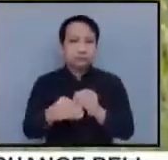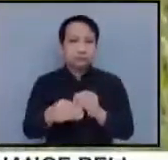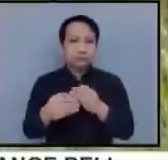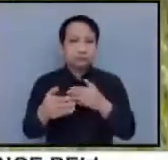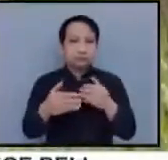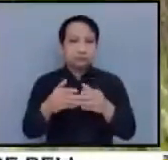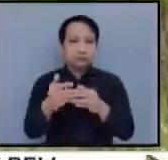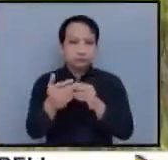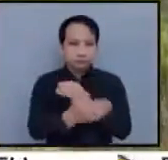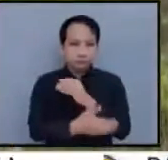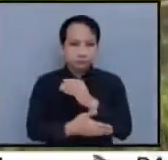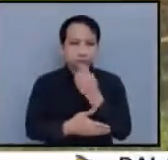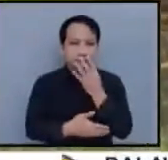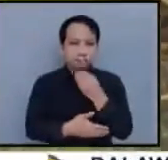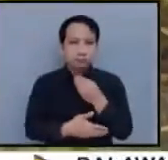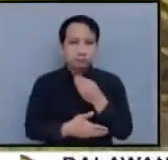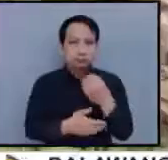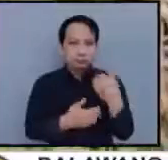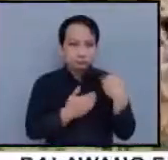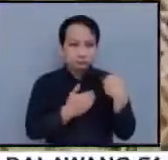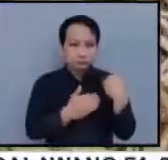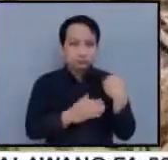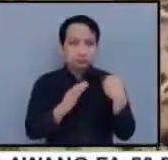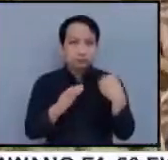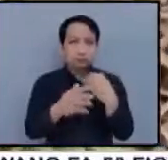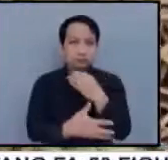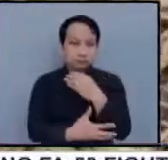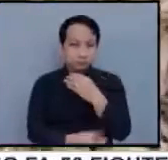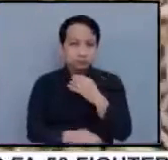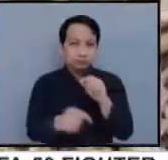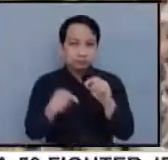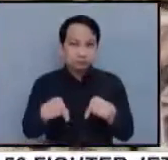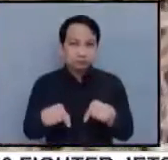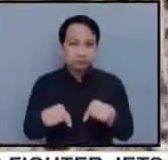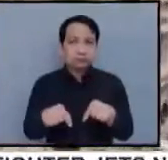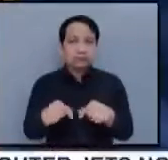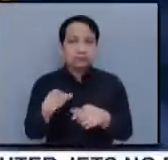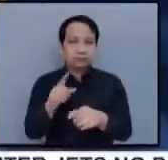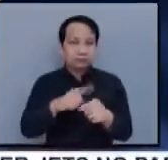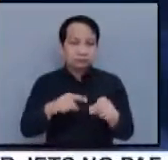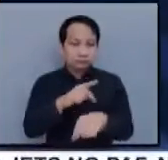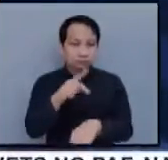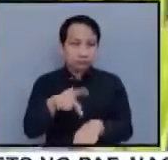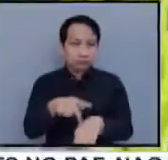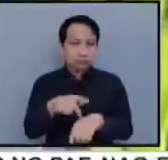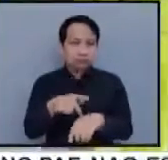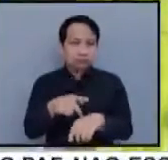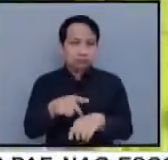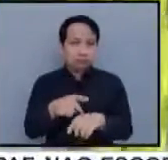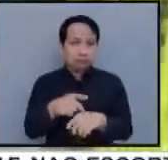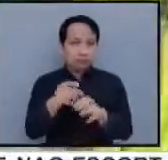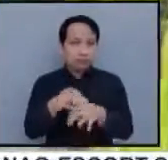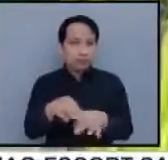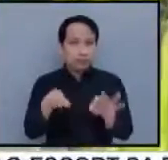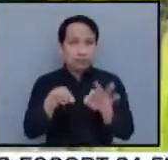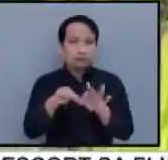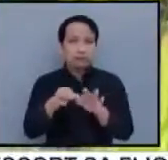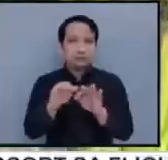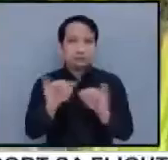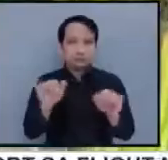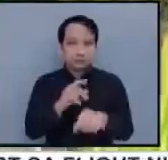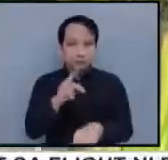sino pa ang least responsible, sabi ng Pangulong Marcos, ito pa ang bansa na pinakanagasakripisyo gaya ng